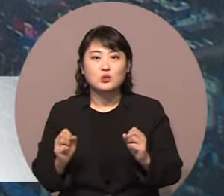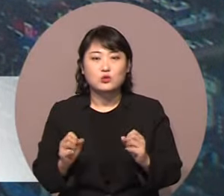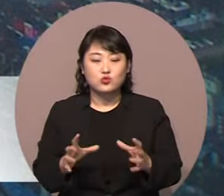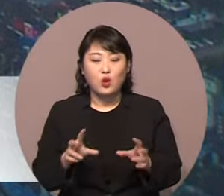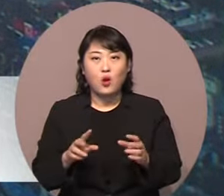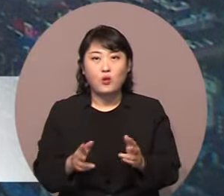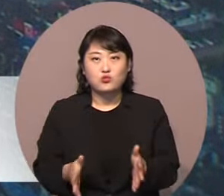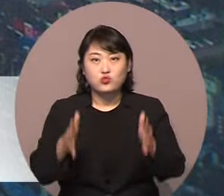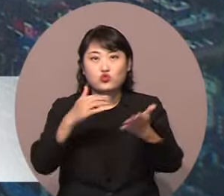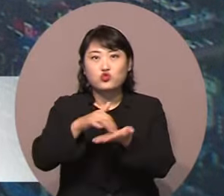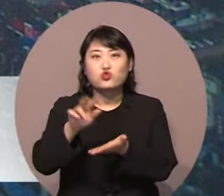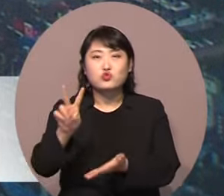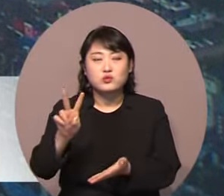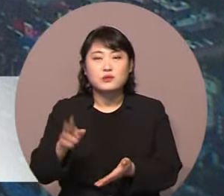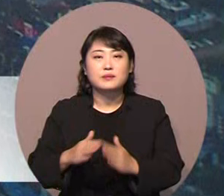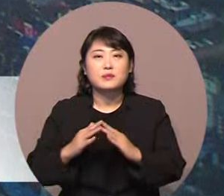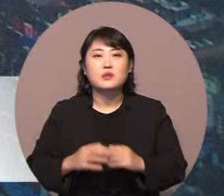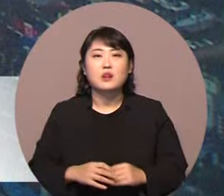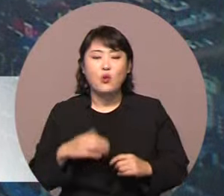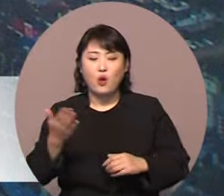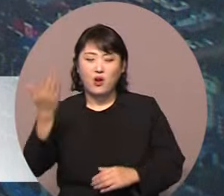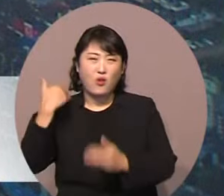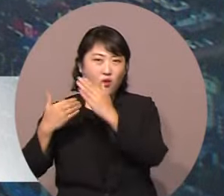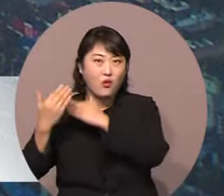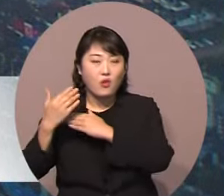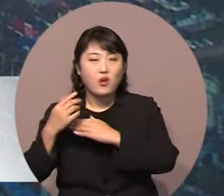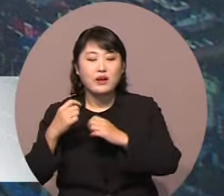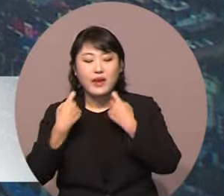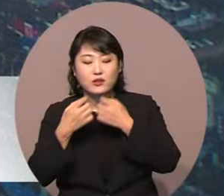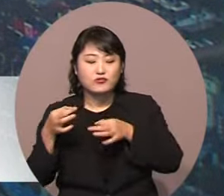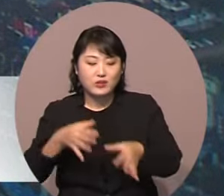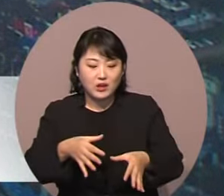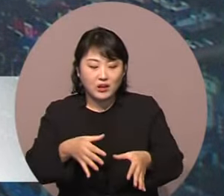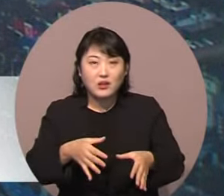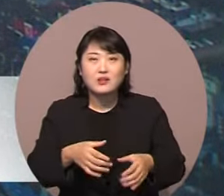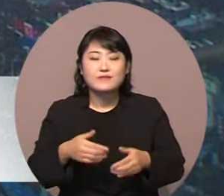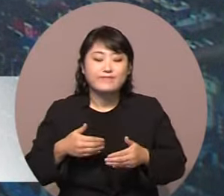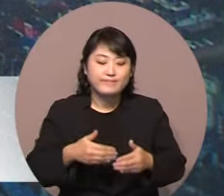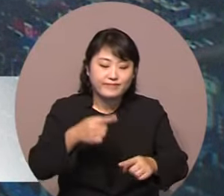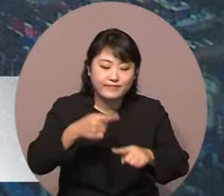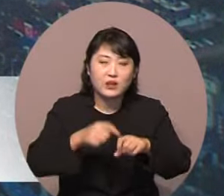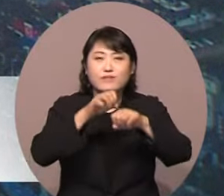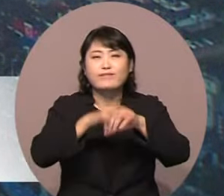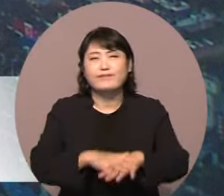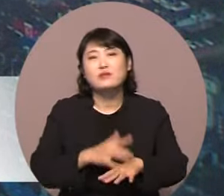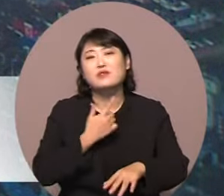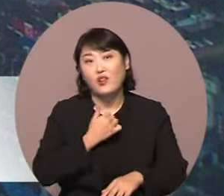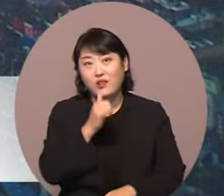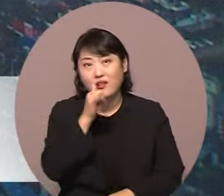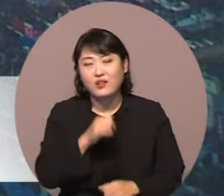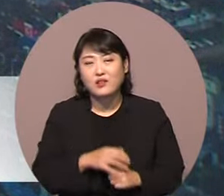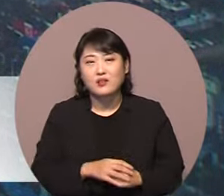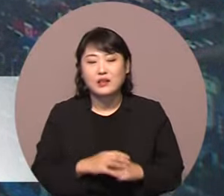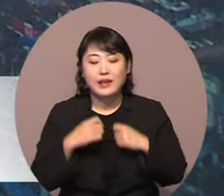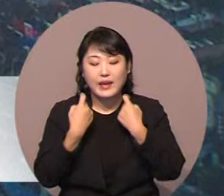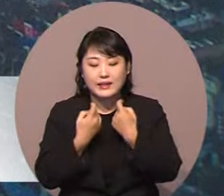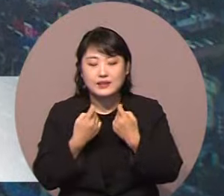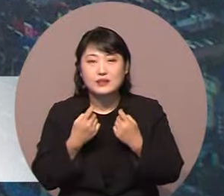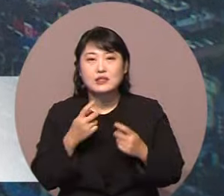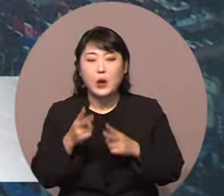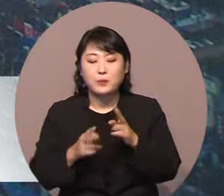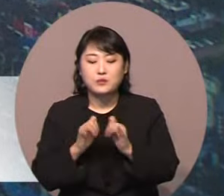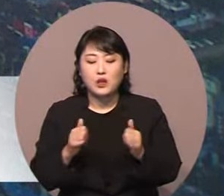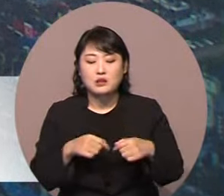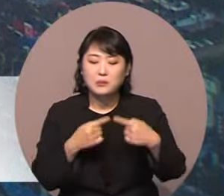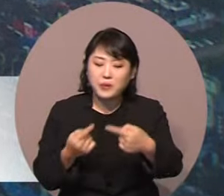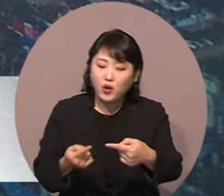건립합니다. 과거 민간 자본으로 사업을 진행하려다 여러 차례 좌초된 적이 있는 만큼 민간 사업자 참여 여부가